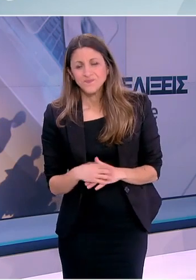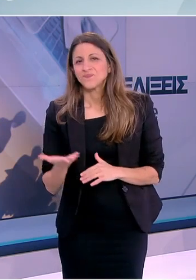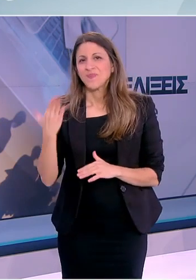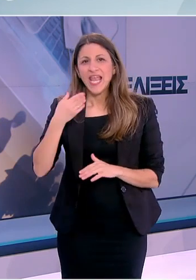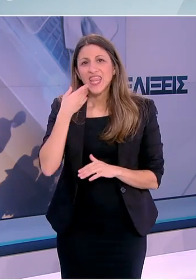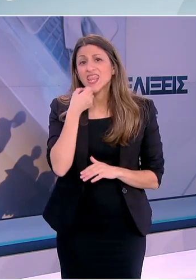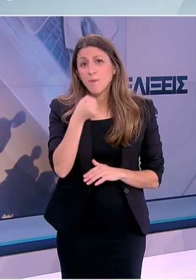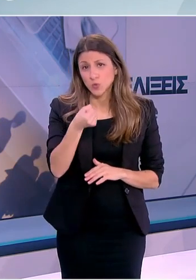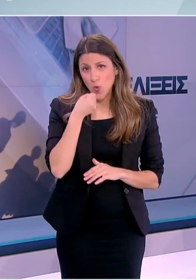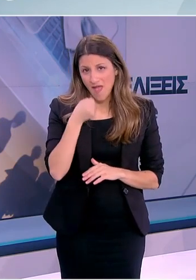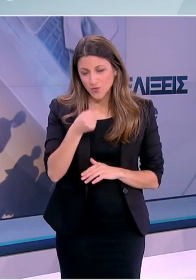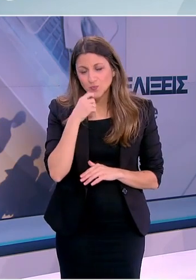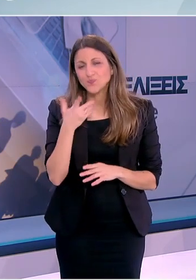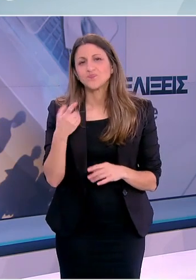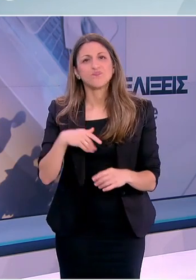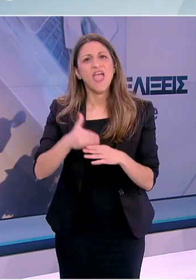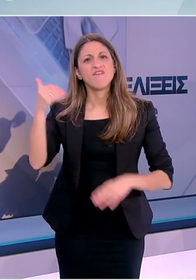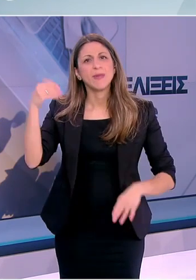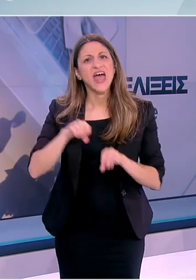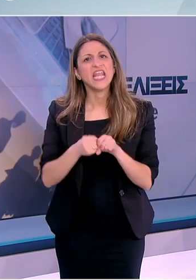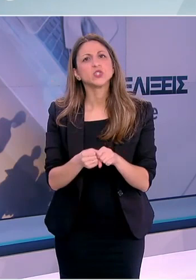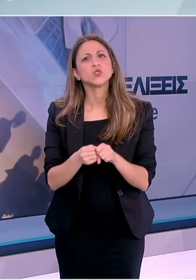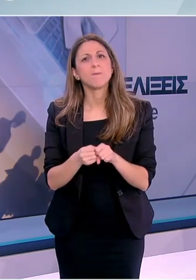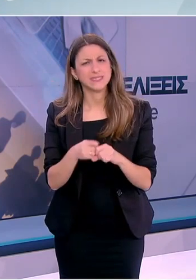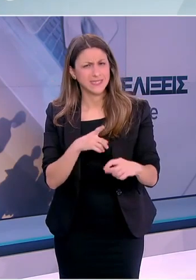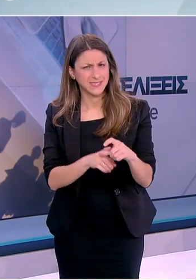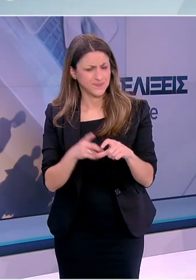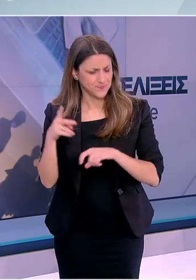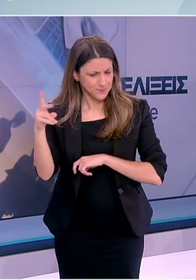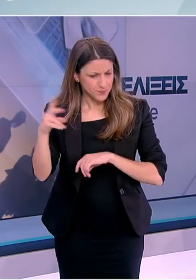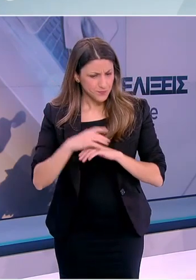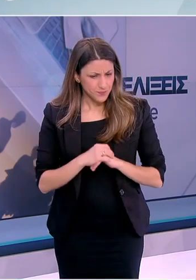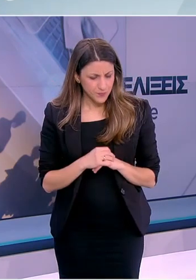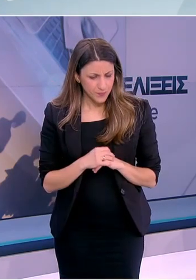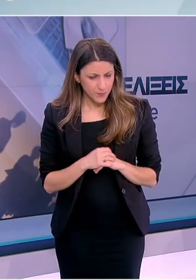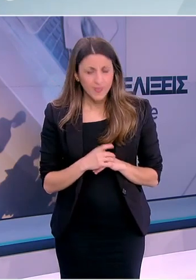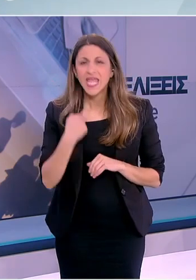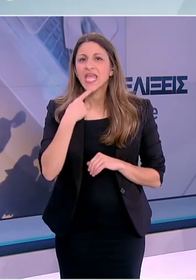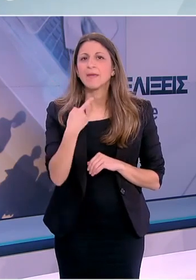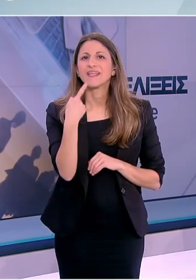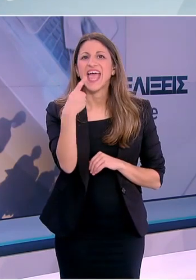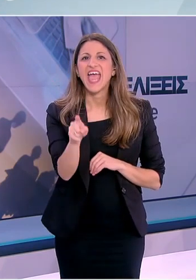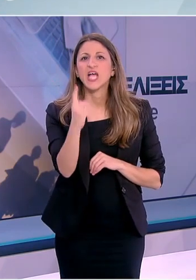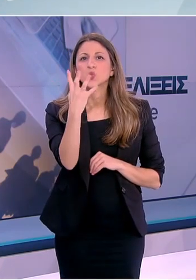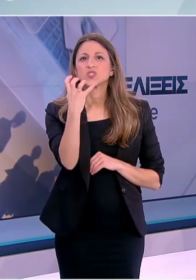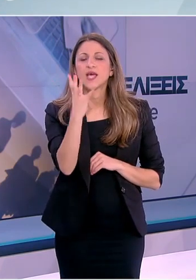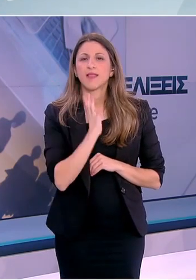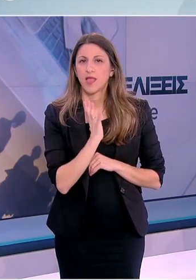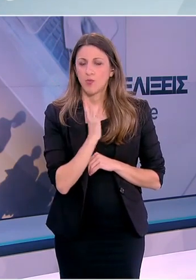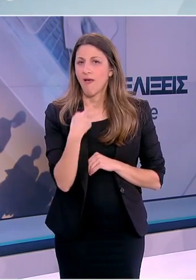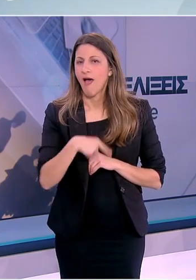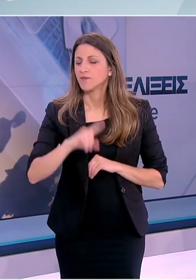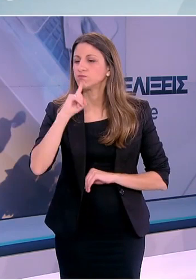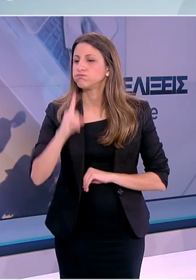την εφημερίδα Ριζοσπάστης. Κύριε Χαρδαλιά, ποια είναι τα επόμενα βήματα για τα 140 άτομα που παραμένουν πάνω από 15